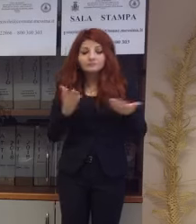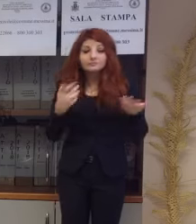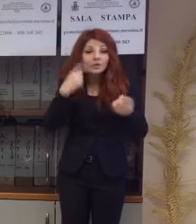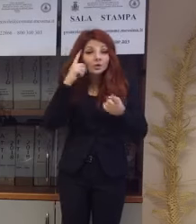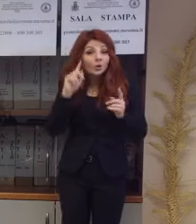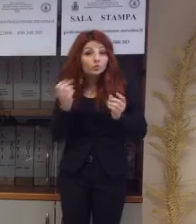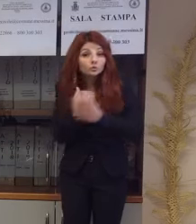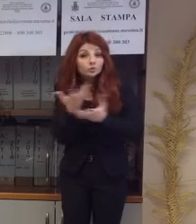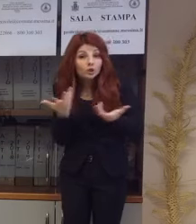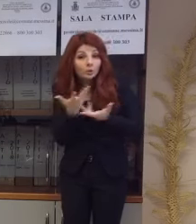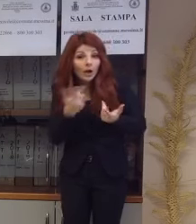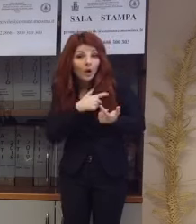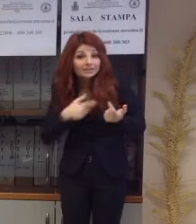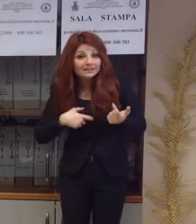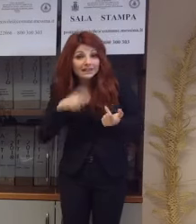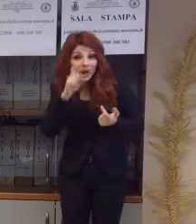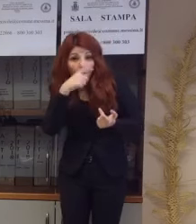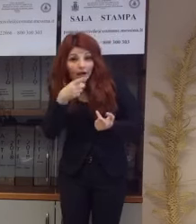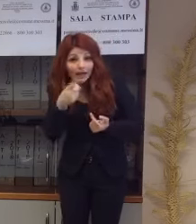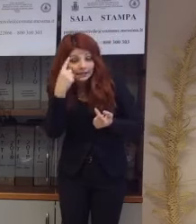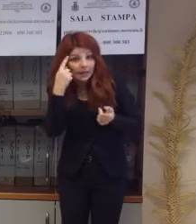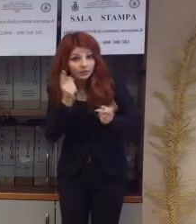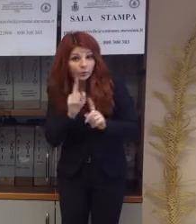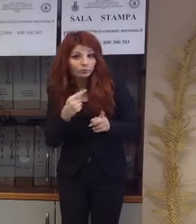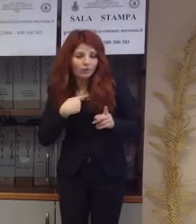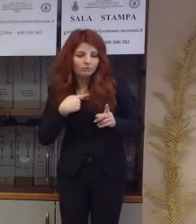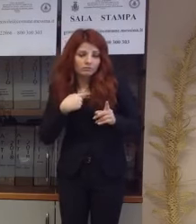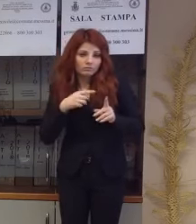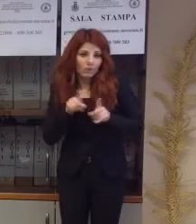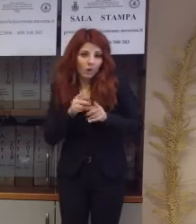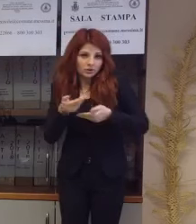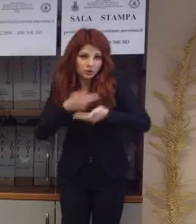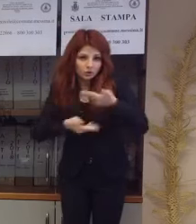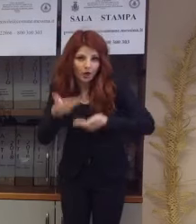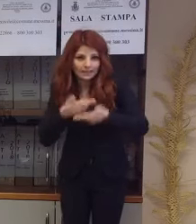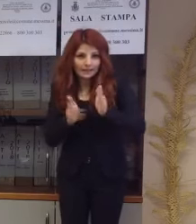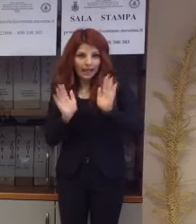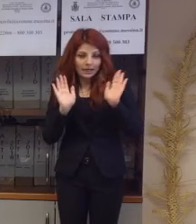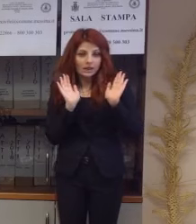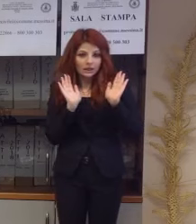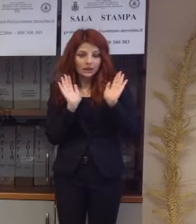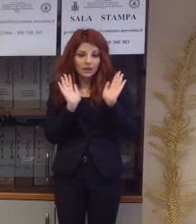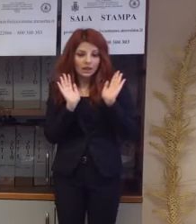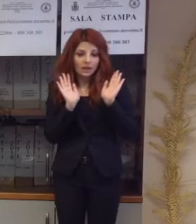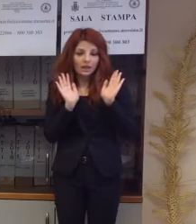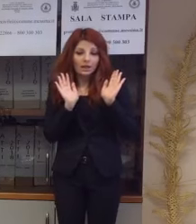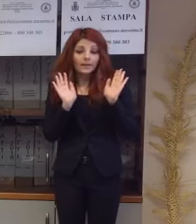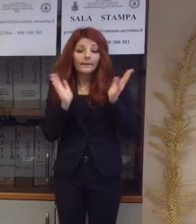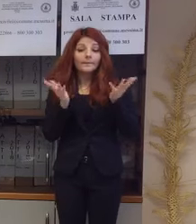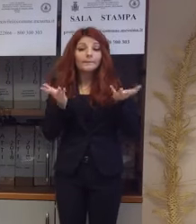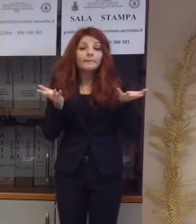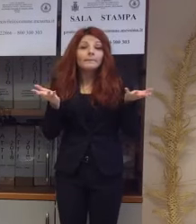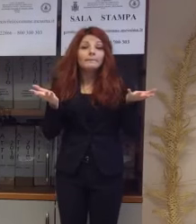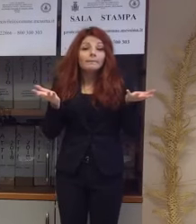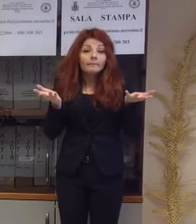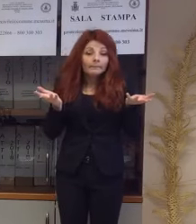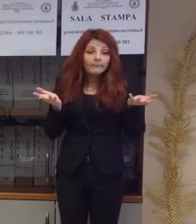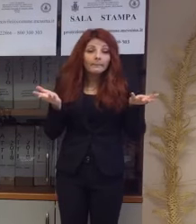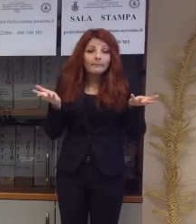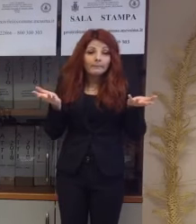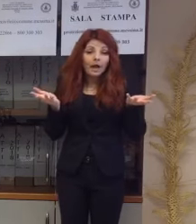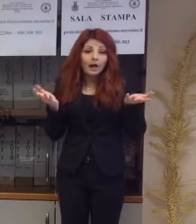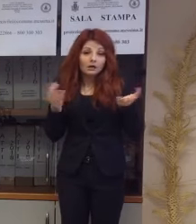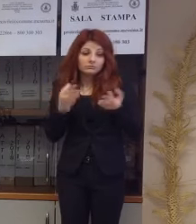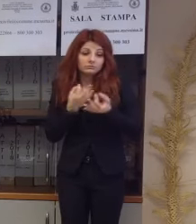il sindaco di Catania, ma ce l'ha pure la comunità dei catanesi, ovviamente. È ovvio che noi